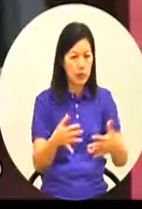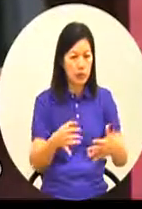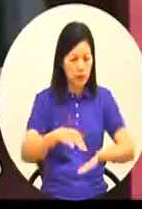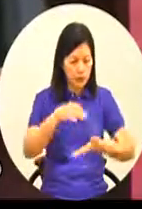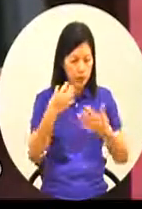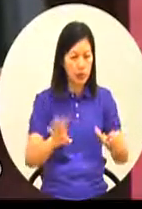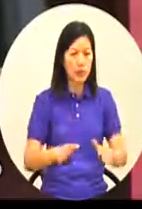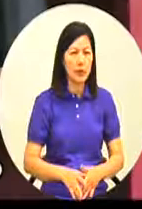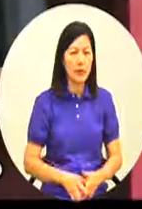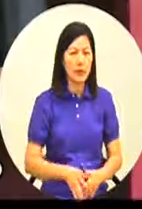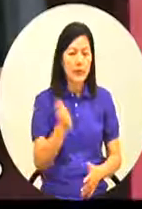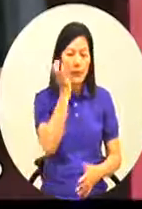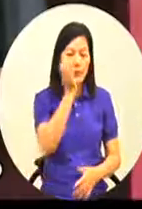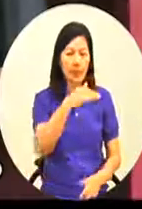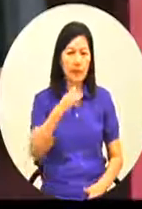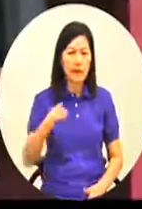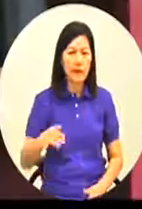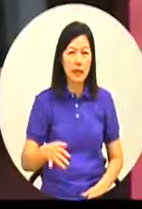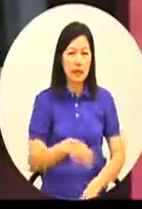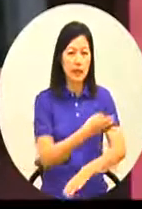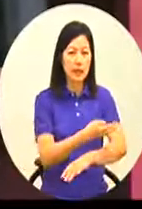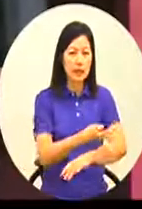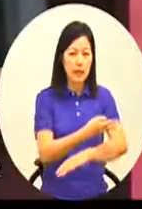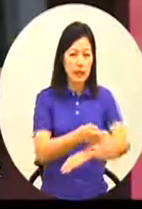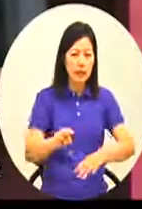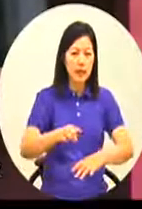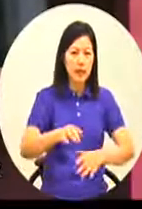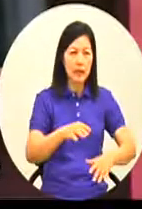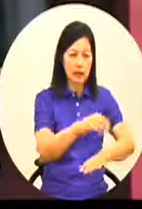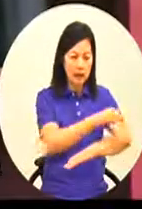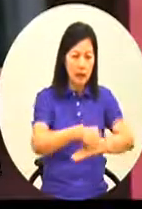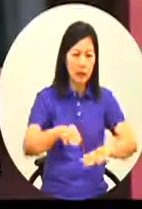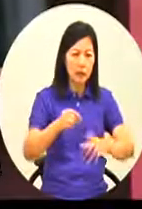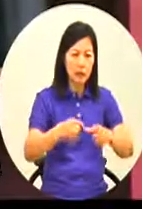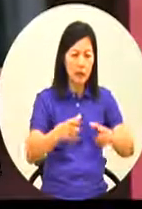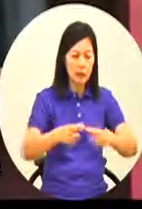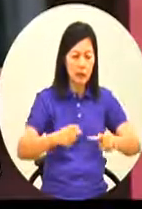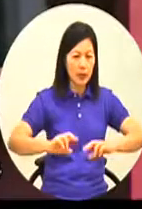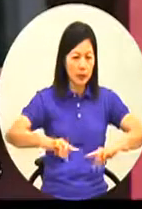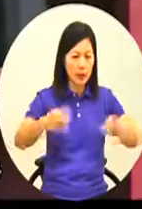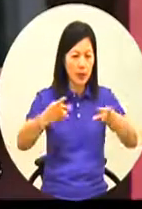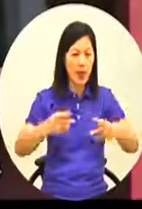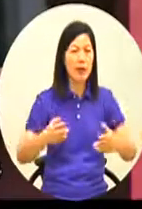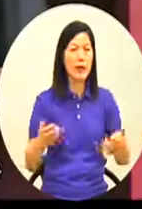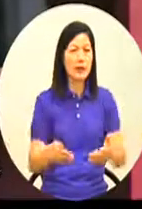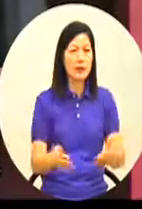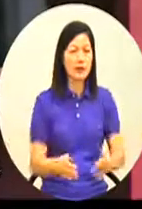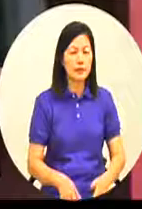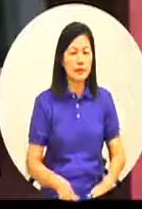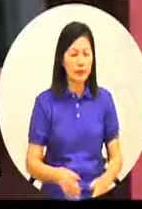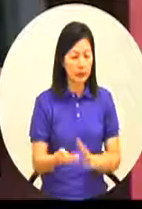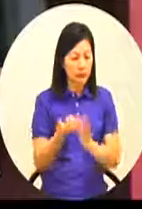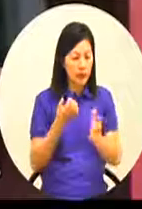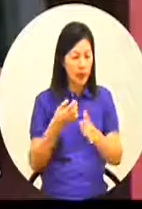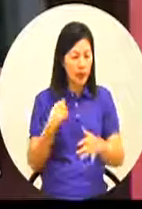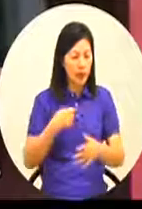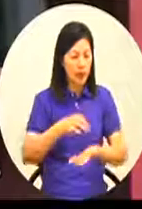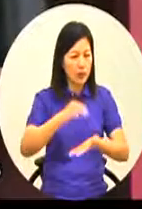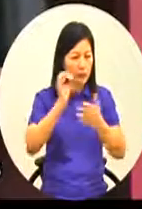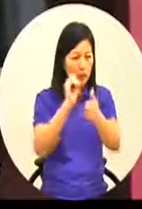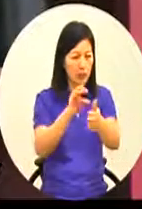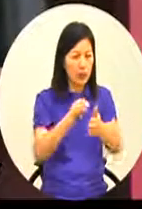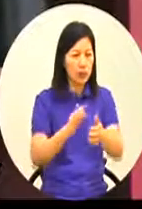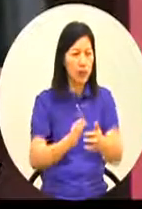有关冈山河堤公园的改建。那目前在前几次的会刊之后，我也有提出相关的要求，比如